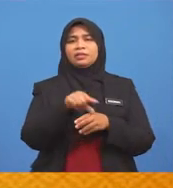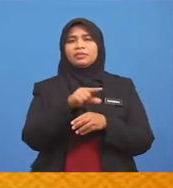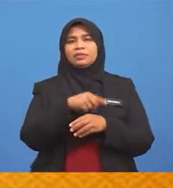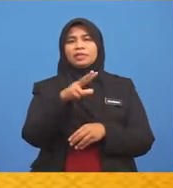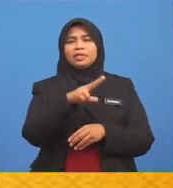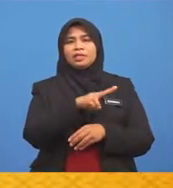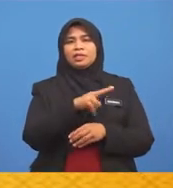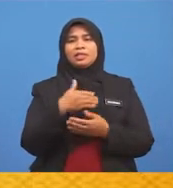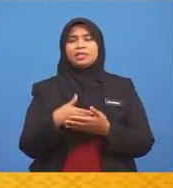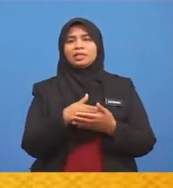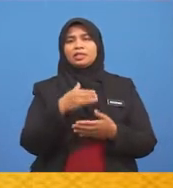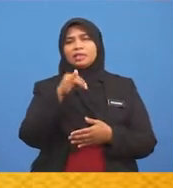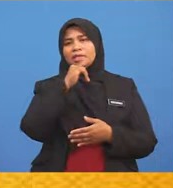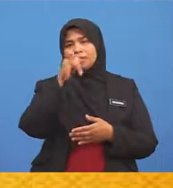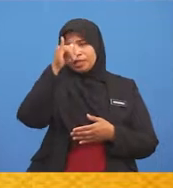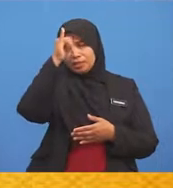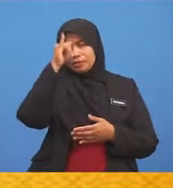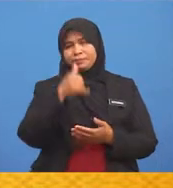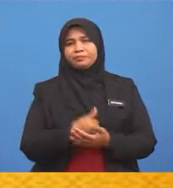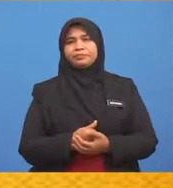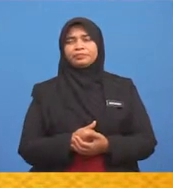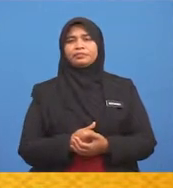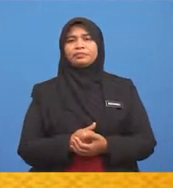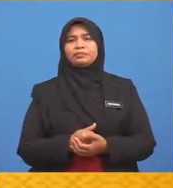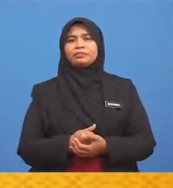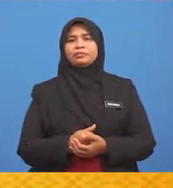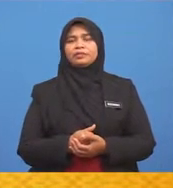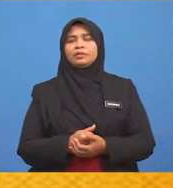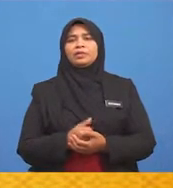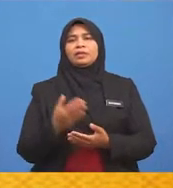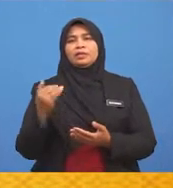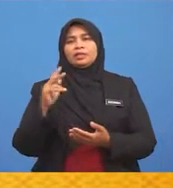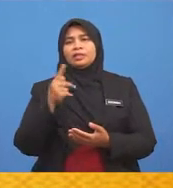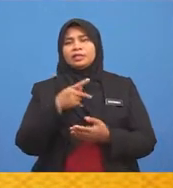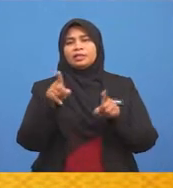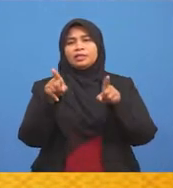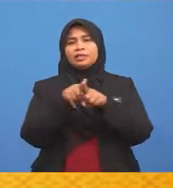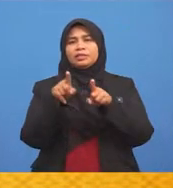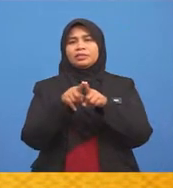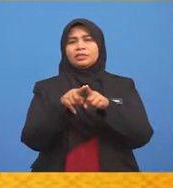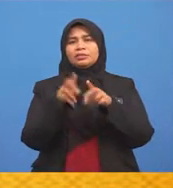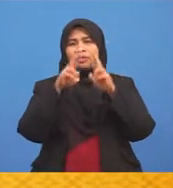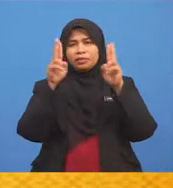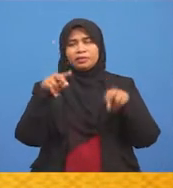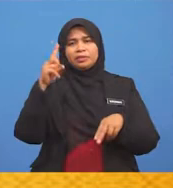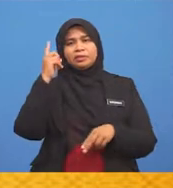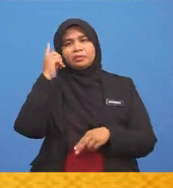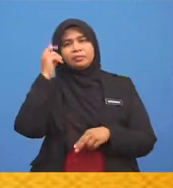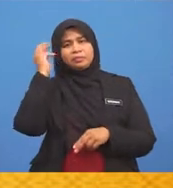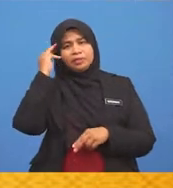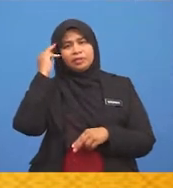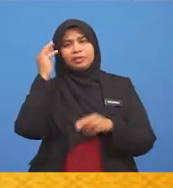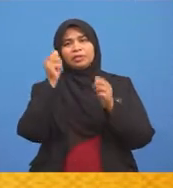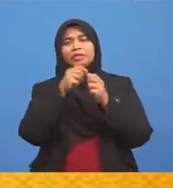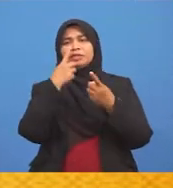yatim tadi? Bagi mengukuhkan lagi pemahaman murid-murid, marilah kita sama-sama menguji minda